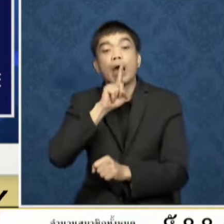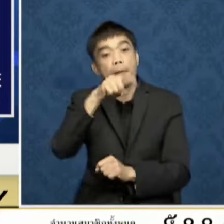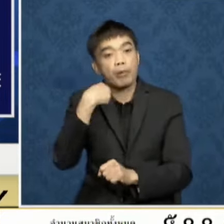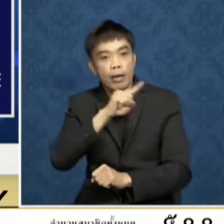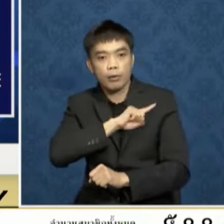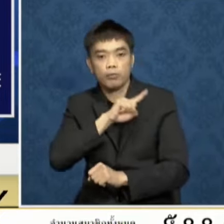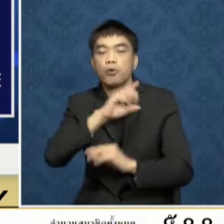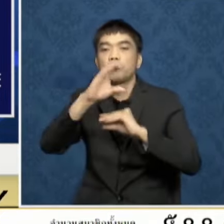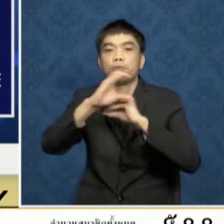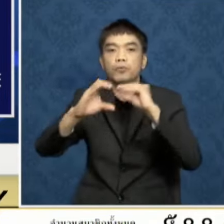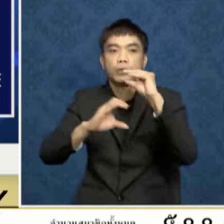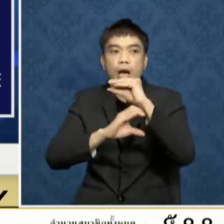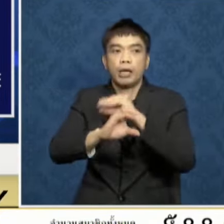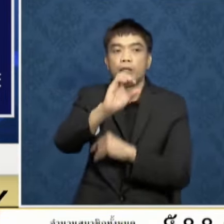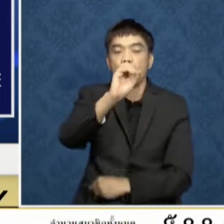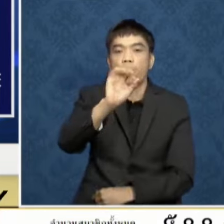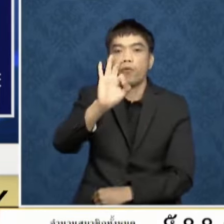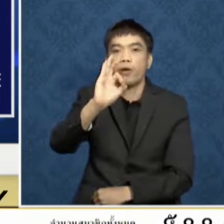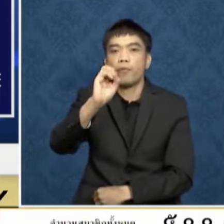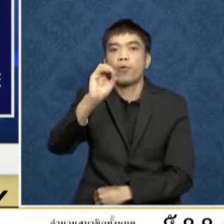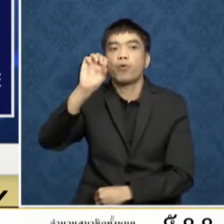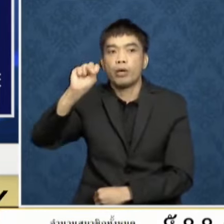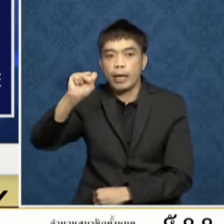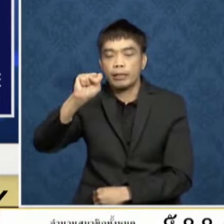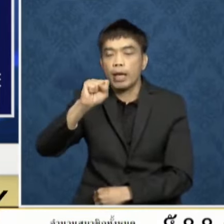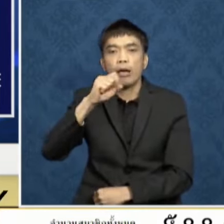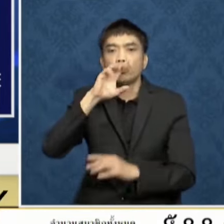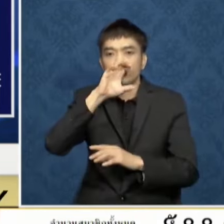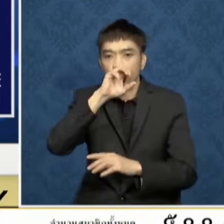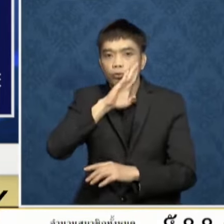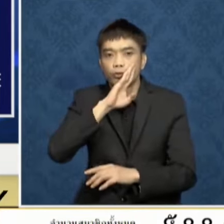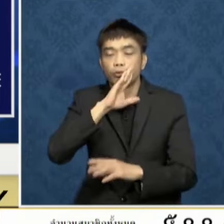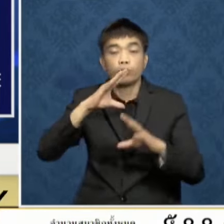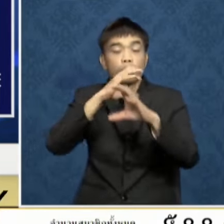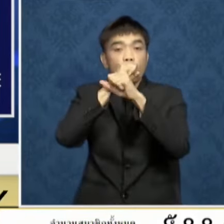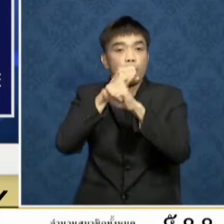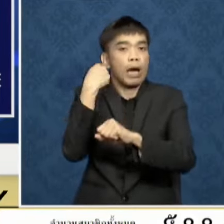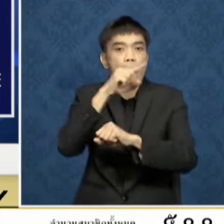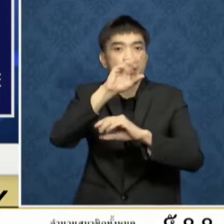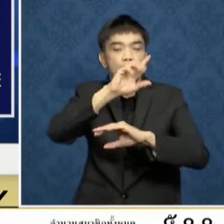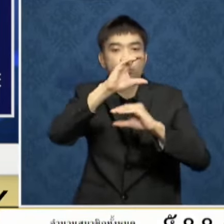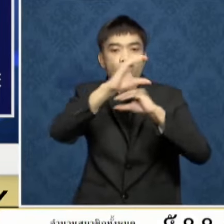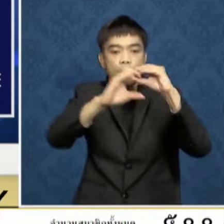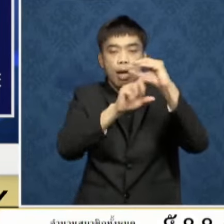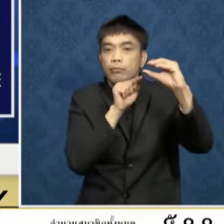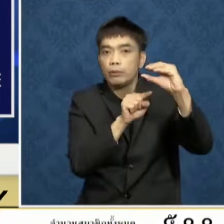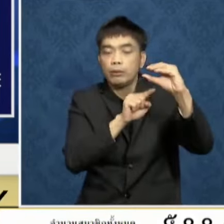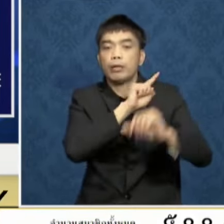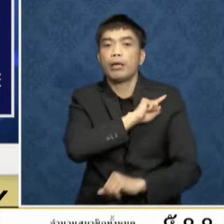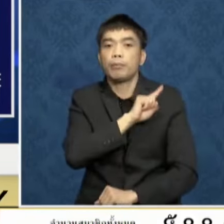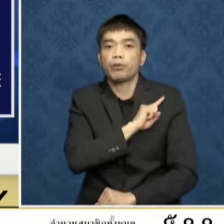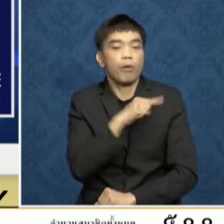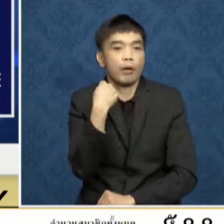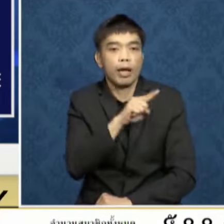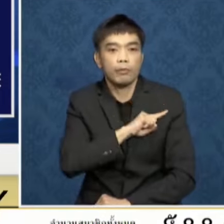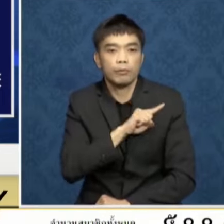osceแล้วก็ถามพวกเขาว่าสรุปแล้วใครเป็นผู้รับผิดชอบโครงการโ Forceกันแน่หน่วย